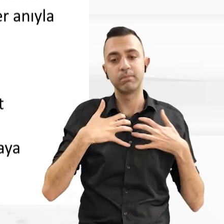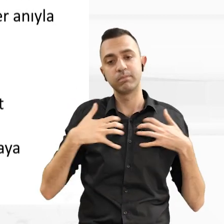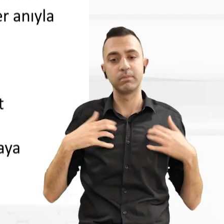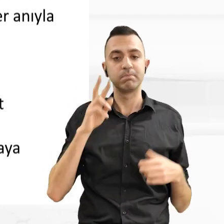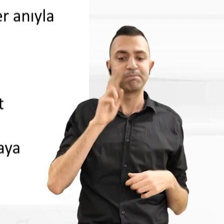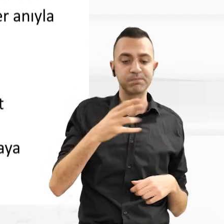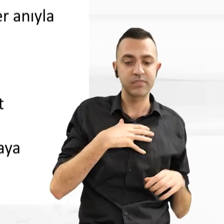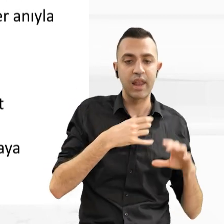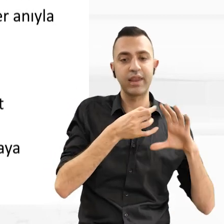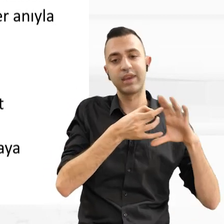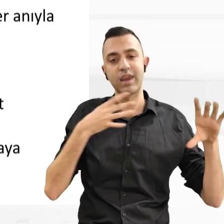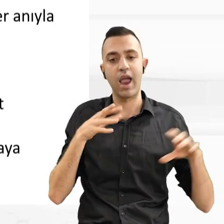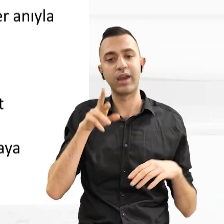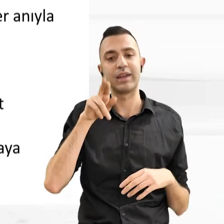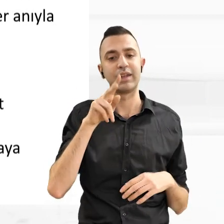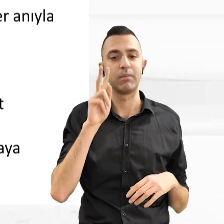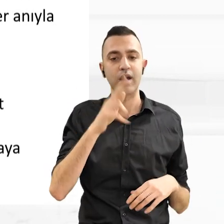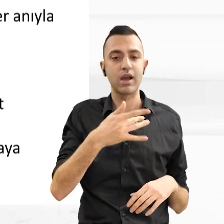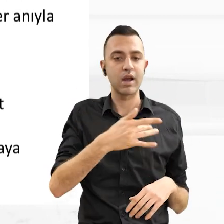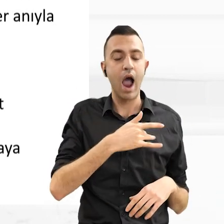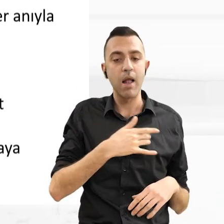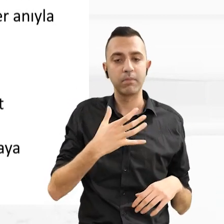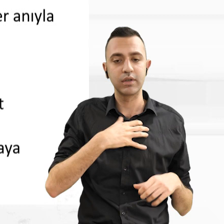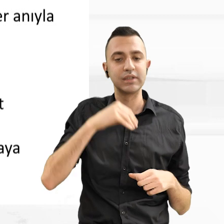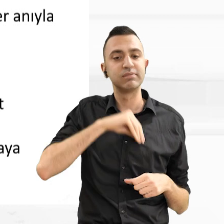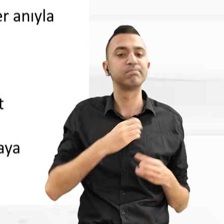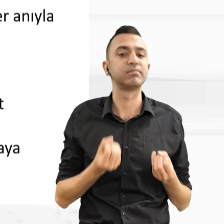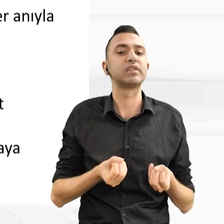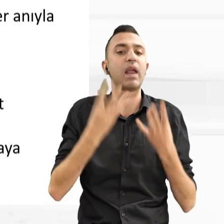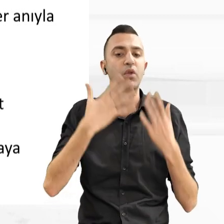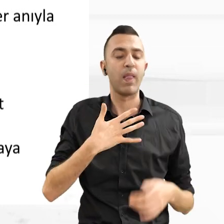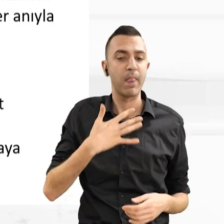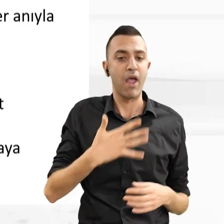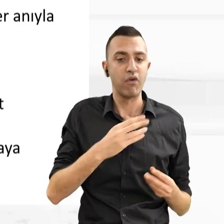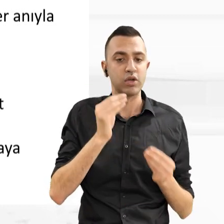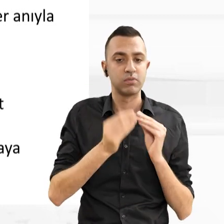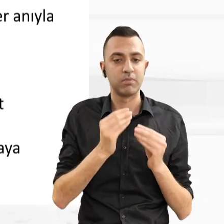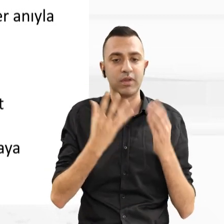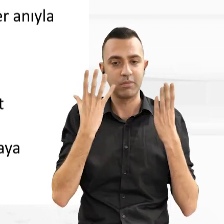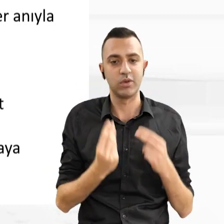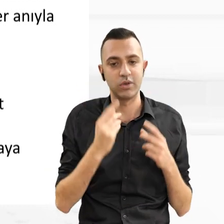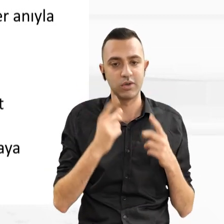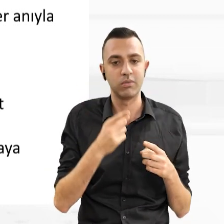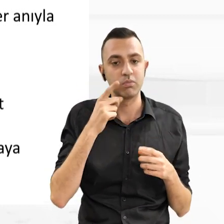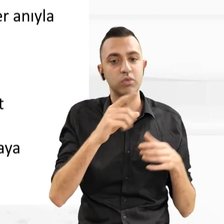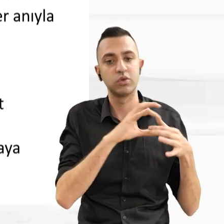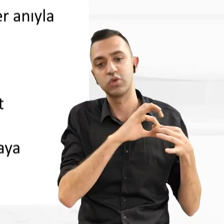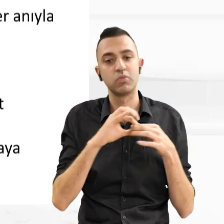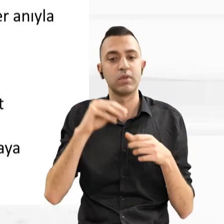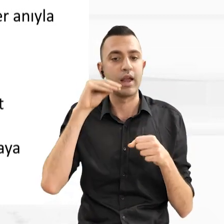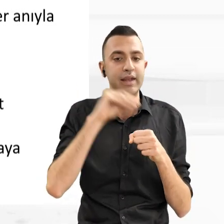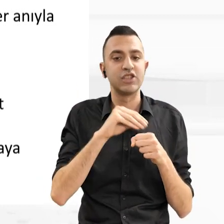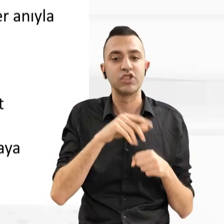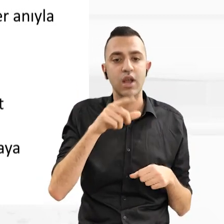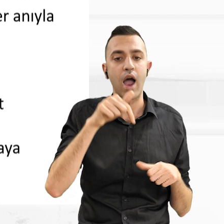yitirmiş bir yay gibi gerildi Kalbe göğsünde sığmıyor güçlükle soluk alabiliyordu bu parçadan hareketle öğrenciye